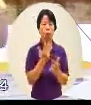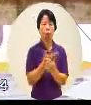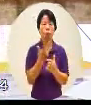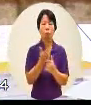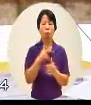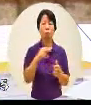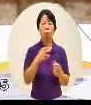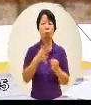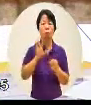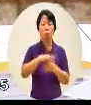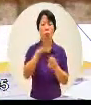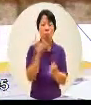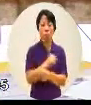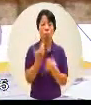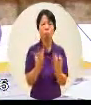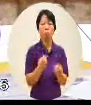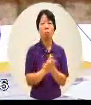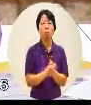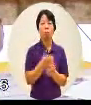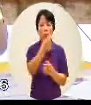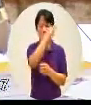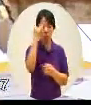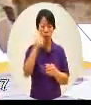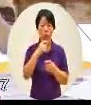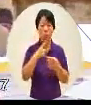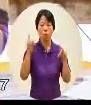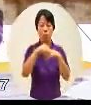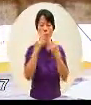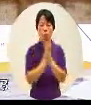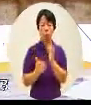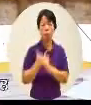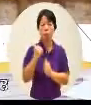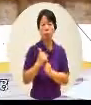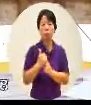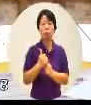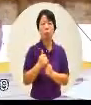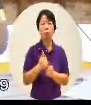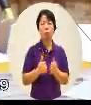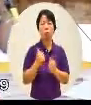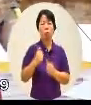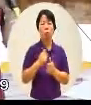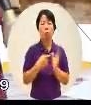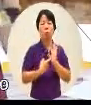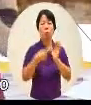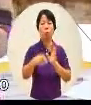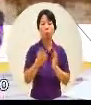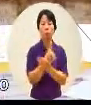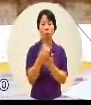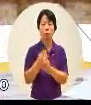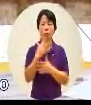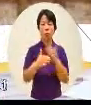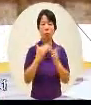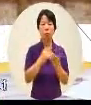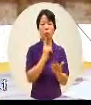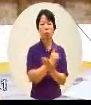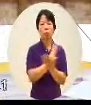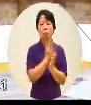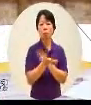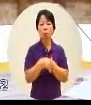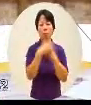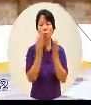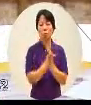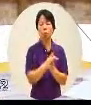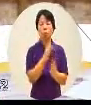衡学习，我没有办法拿到，我变成要师大附中，又是竞赛表现，所以变成 每个小孩都要每一种都去顾